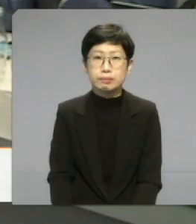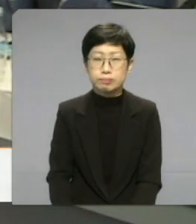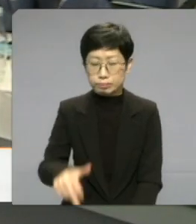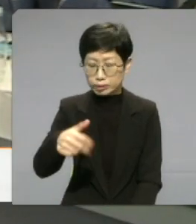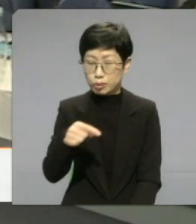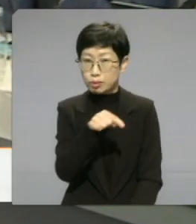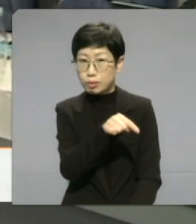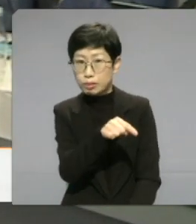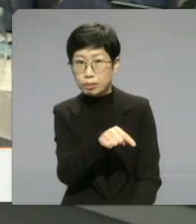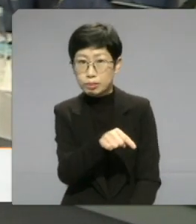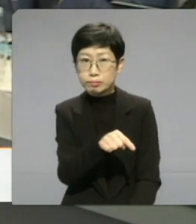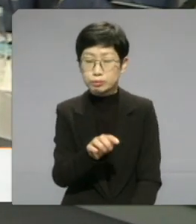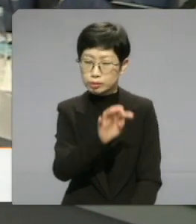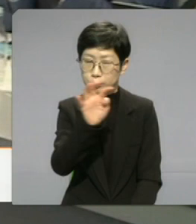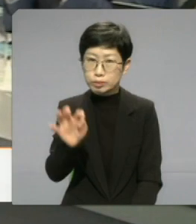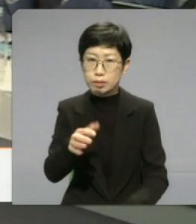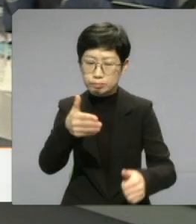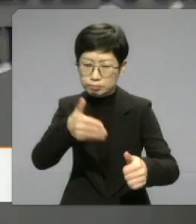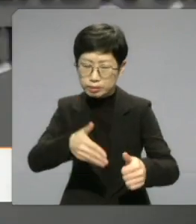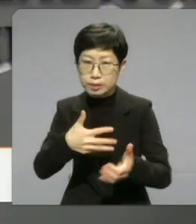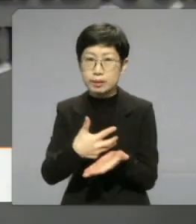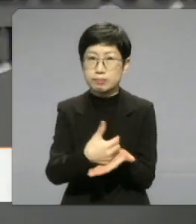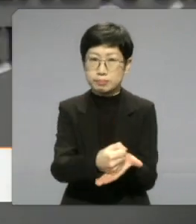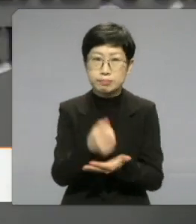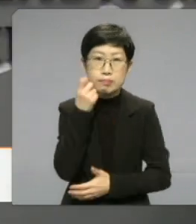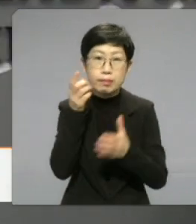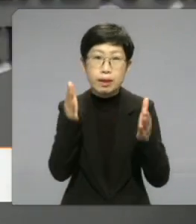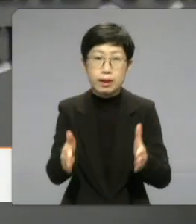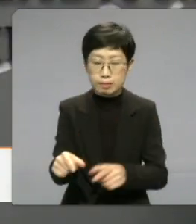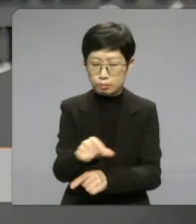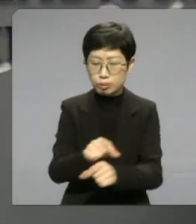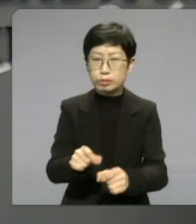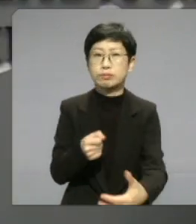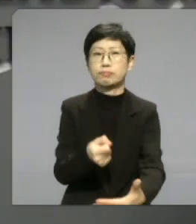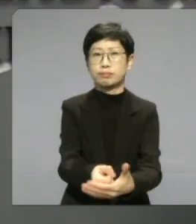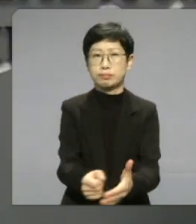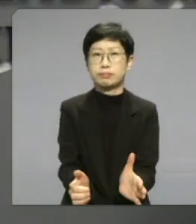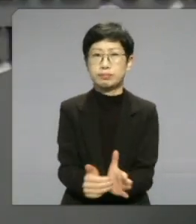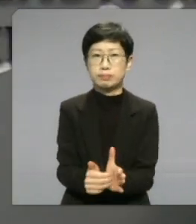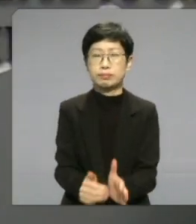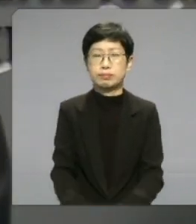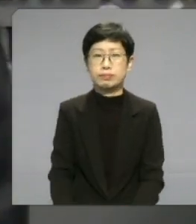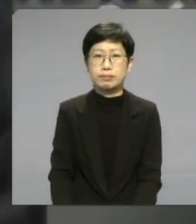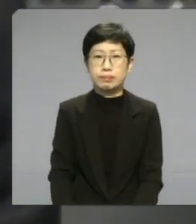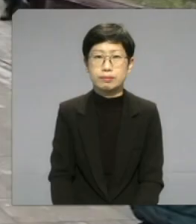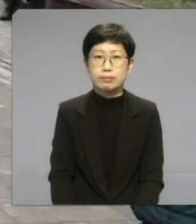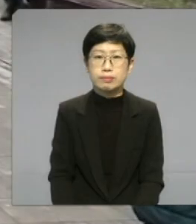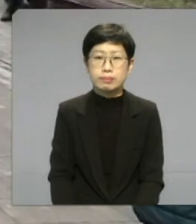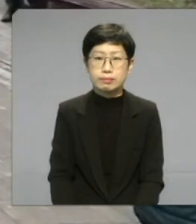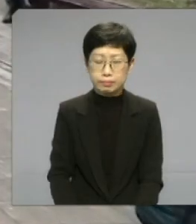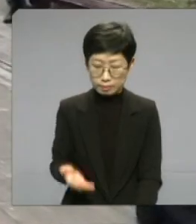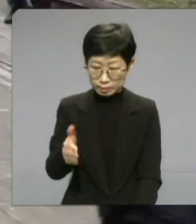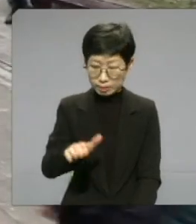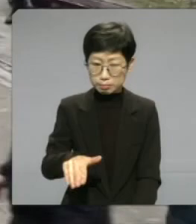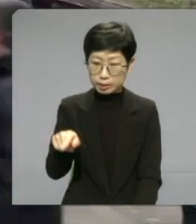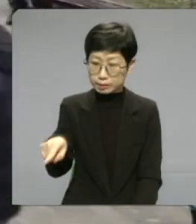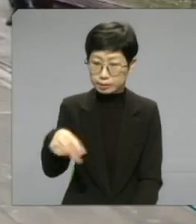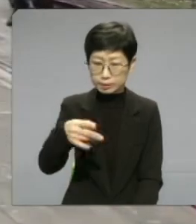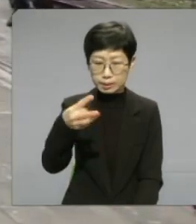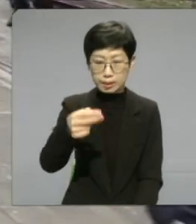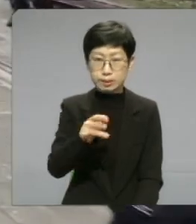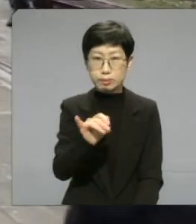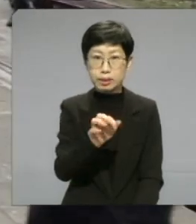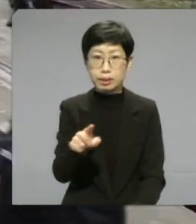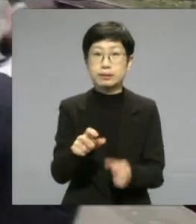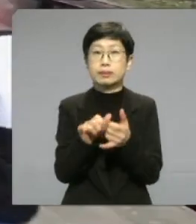코소보는 서방의 권고를 받아들여 한 달간의 유예 기간을 두기로 했습니다. 하지만 세르비아계